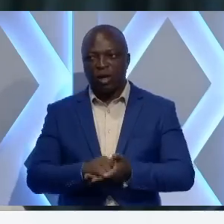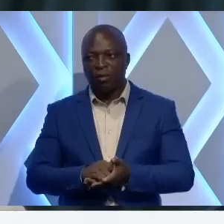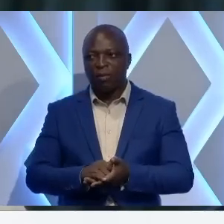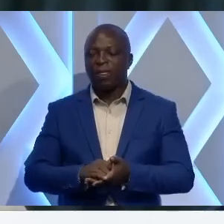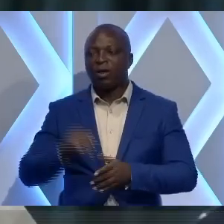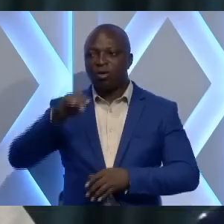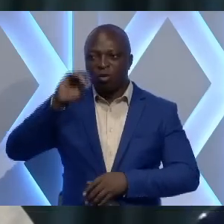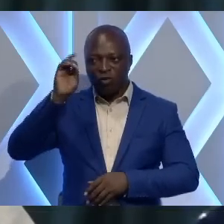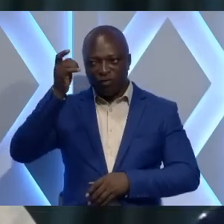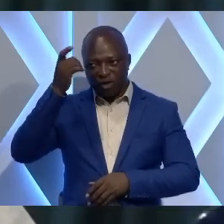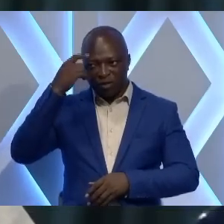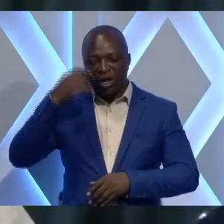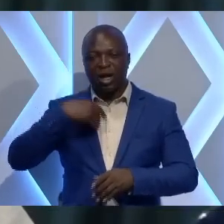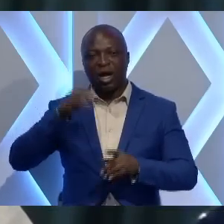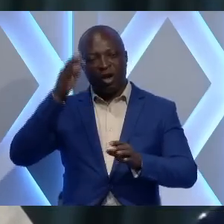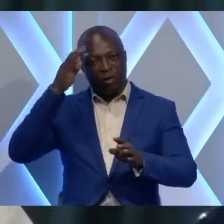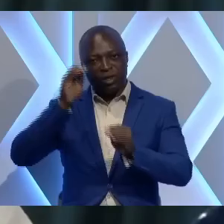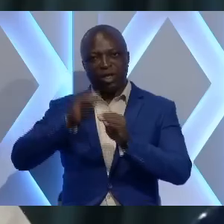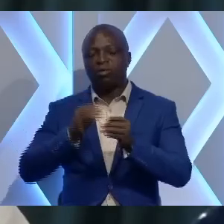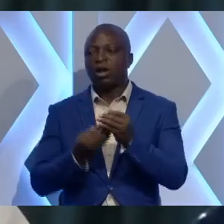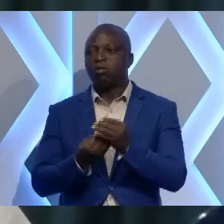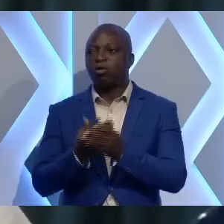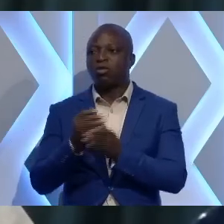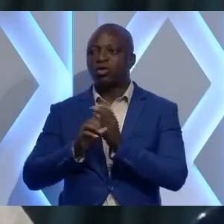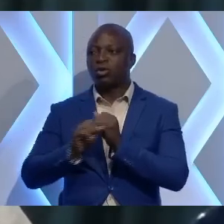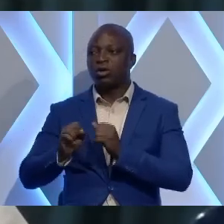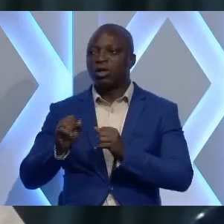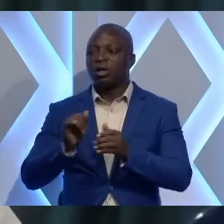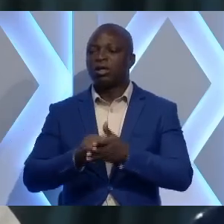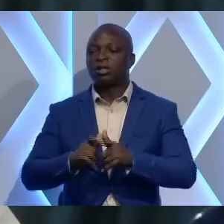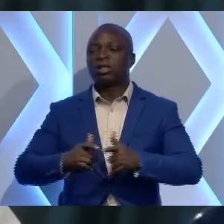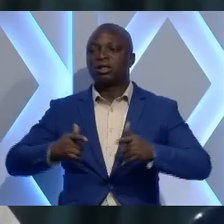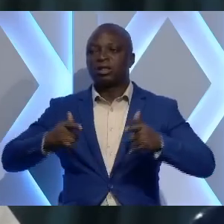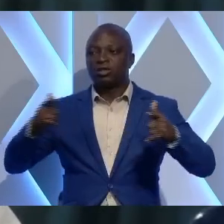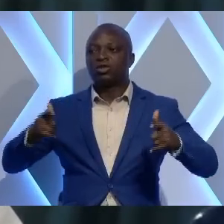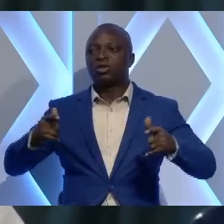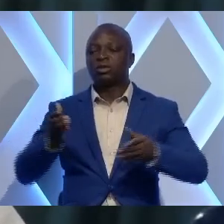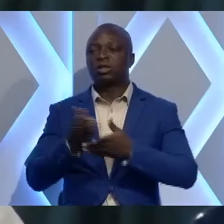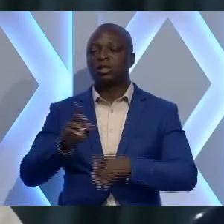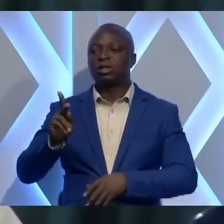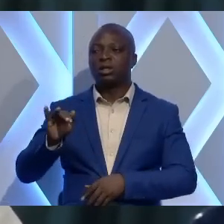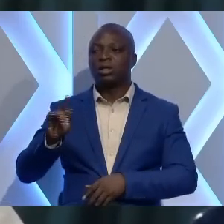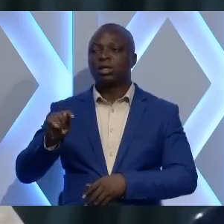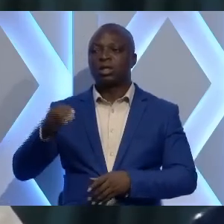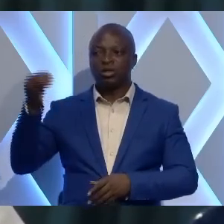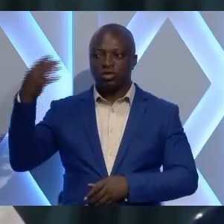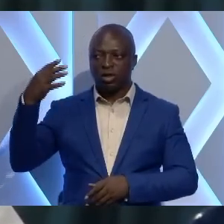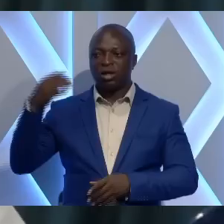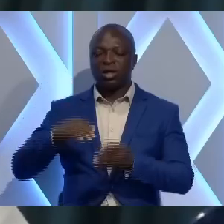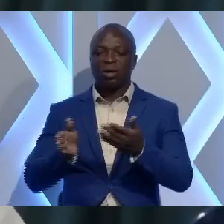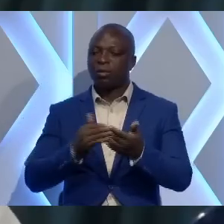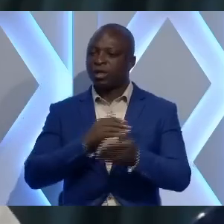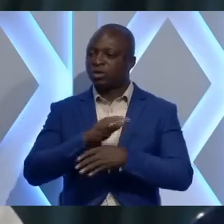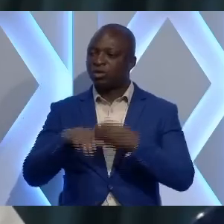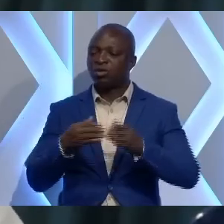le gouvernement a opté pour la promotion et l'extension des kits solaires dans presque tous